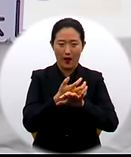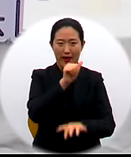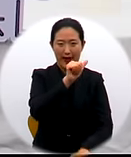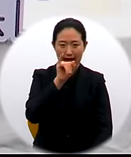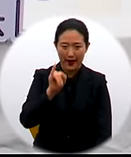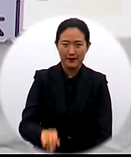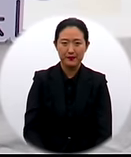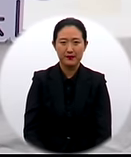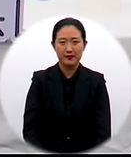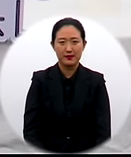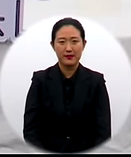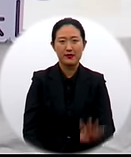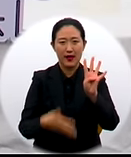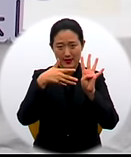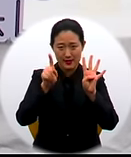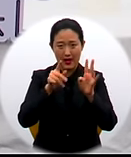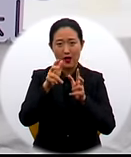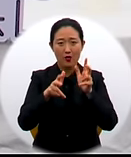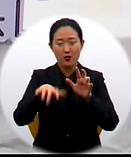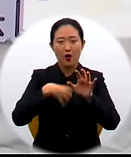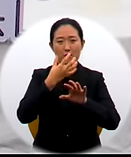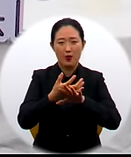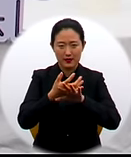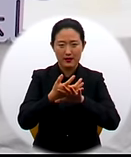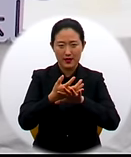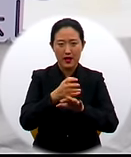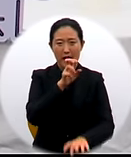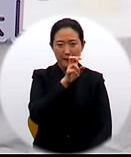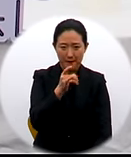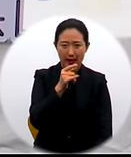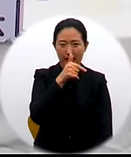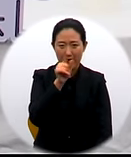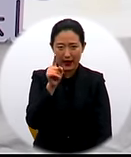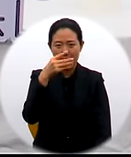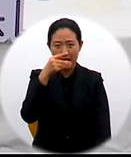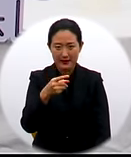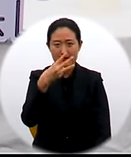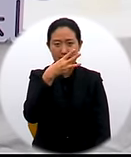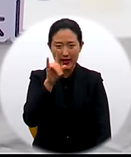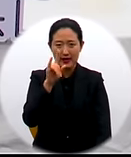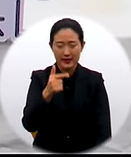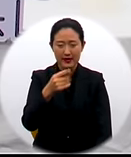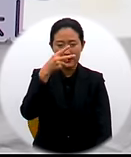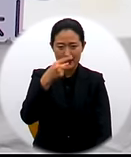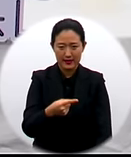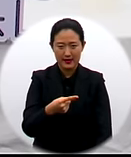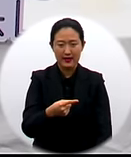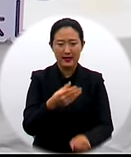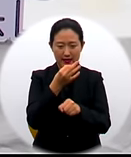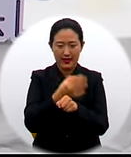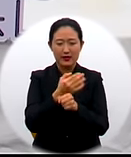4차 산업혁명은 우리가 흔히 말하는 메가트렌드예요. 메가트렌드 굉장히 중요합니다. 제가 밑에 메가트렌드 설명